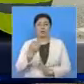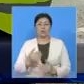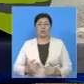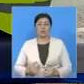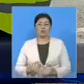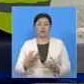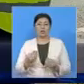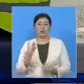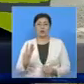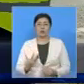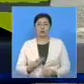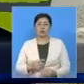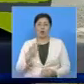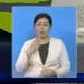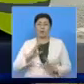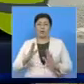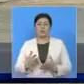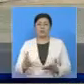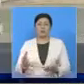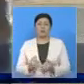үшін тағы 4-теуі мас күйінде ұсталды.